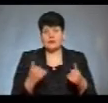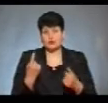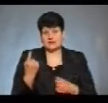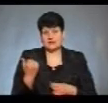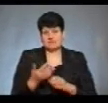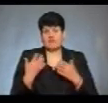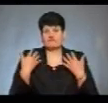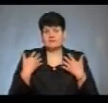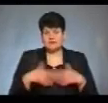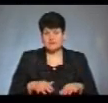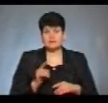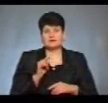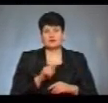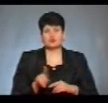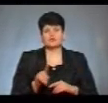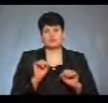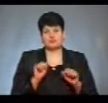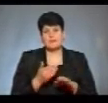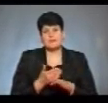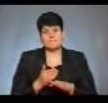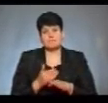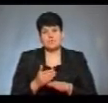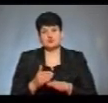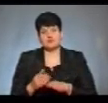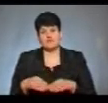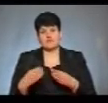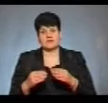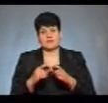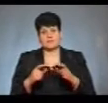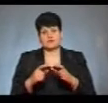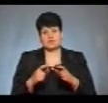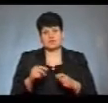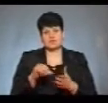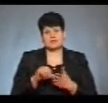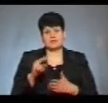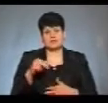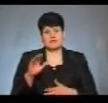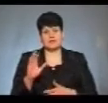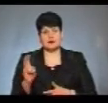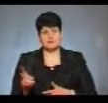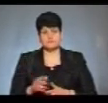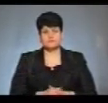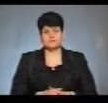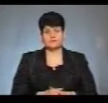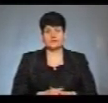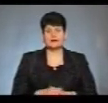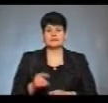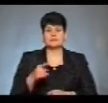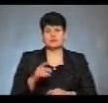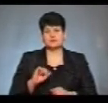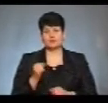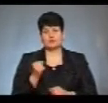ми втратили для того, щоб могли поступово видати посвідчення членам ДВК. Тернополянка Дарина Шандрук з